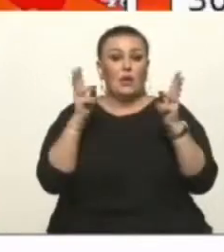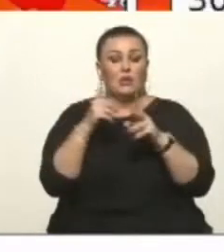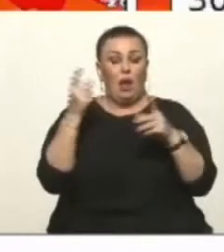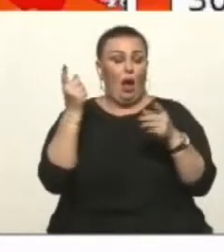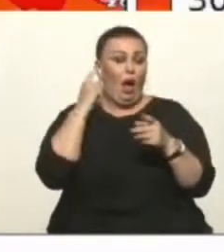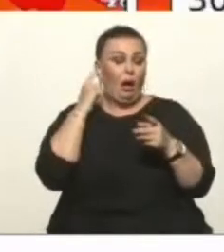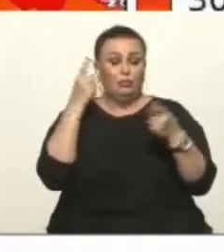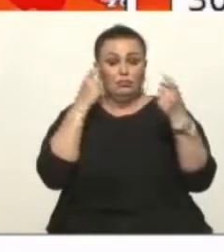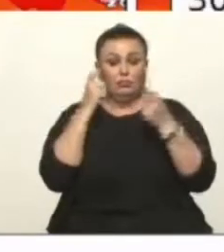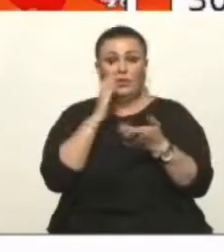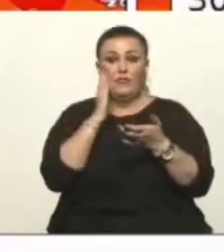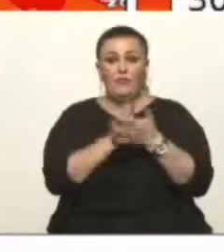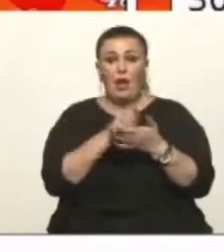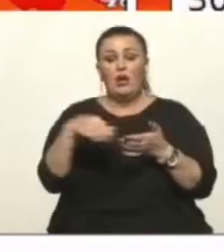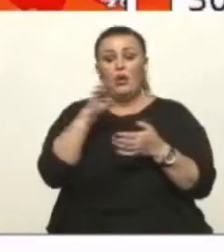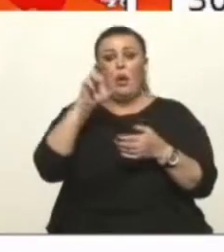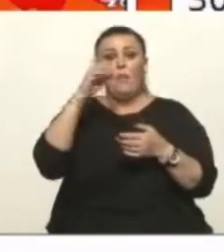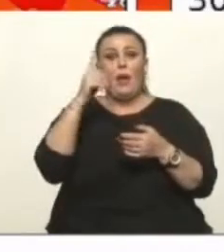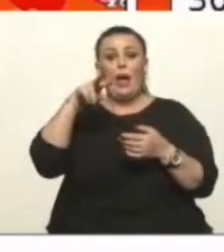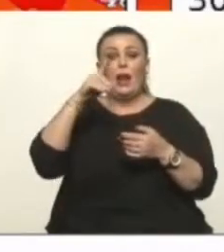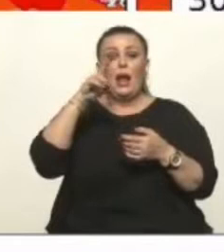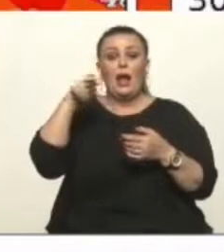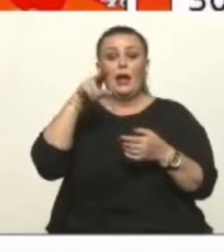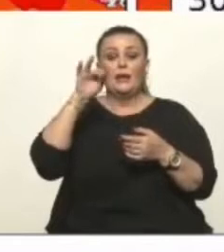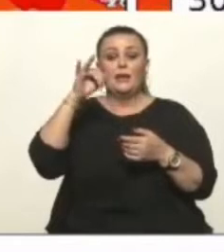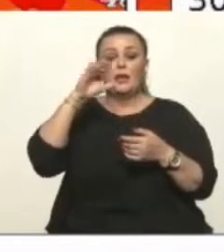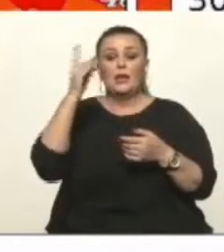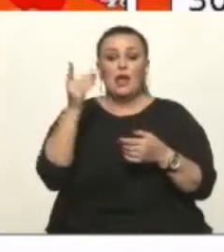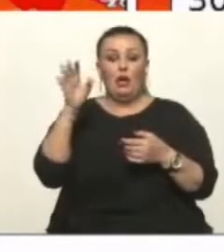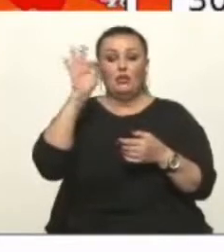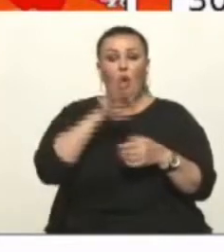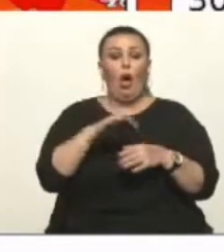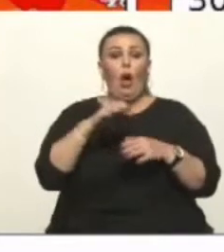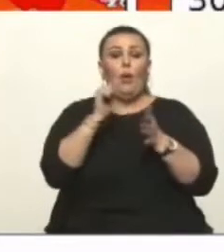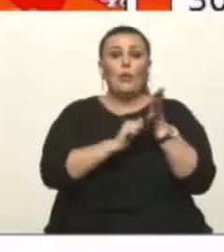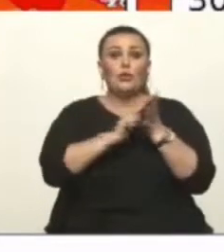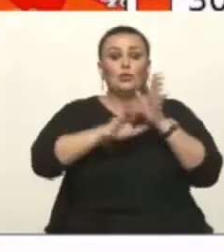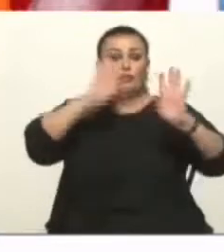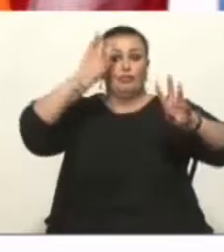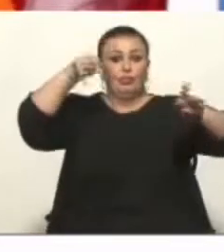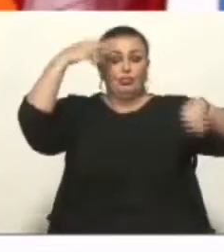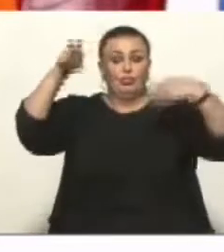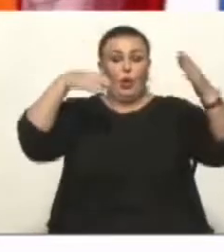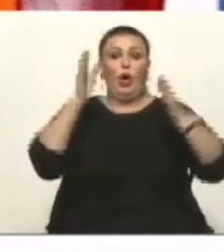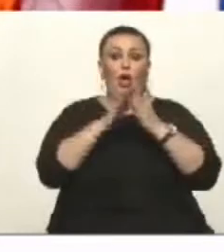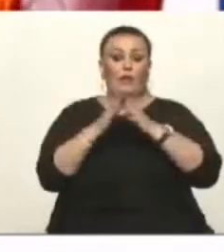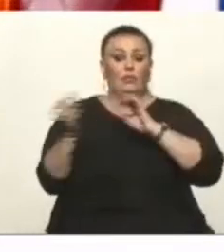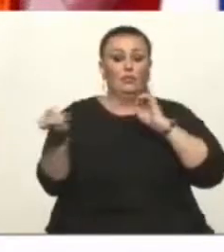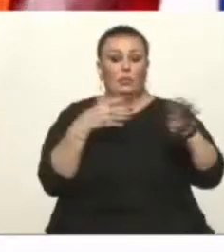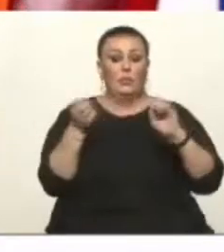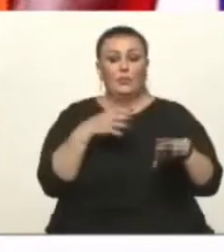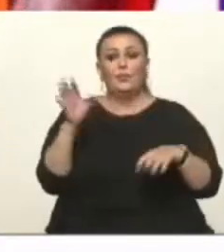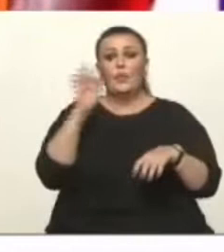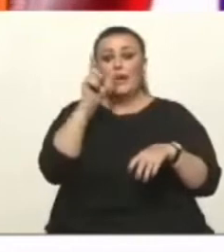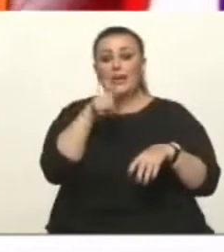var. Pescara bələdiyyəsi duman səbəbindən biz həmin bölgədə evləri boşaltmağa çalışırıq. Çünki